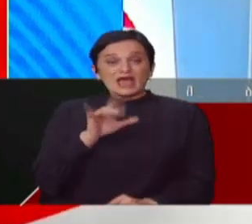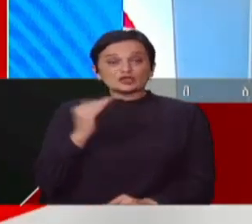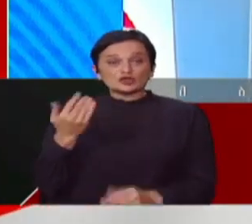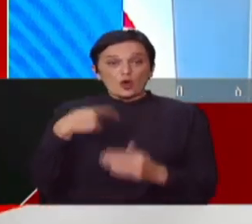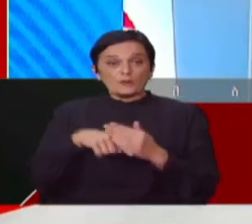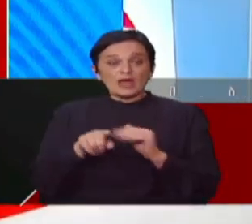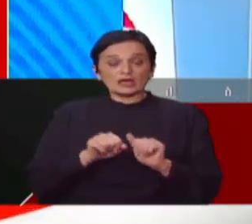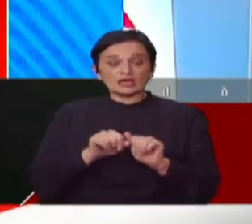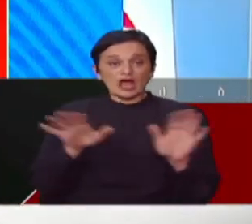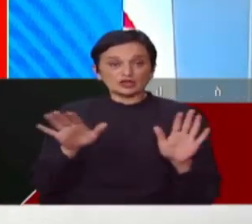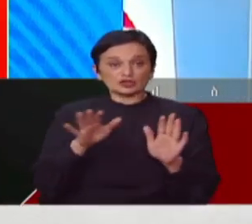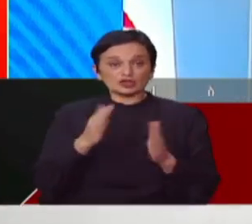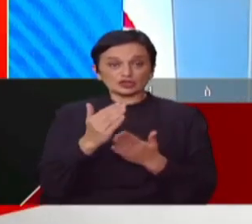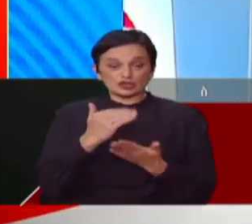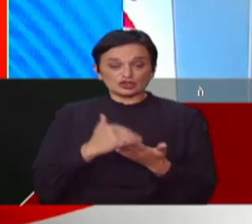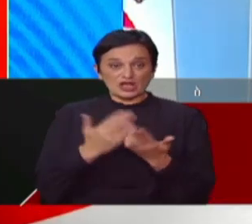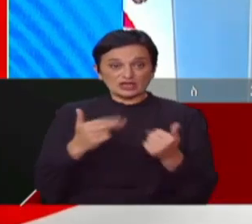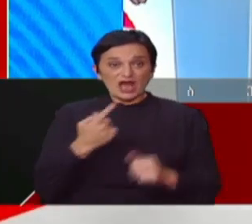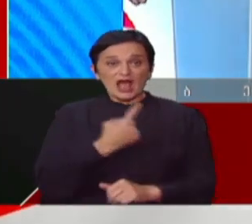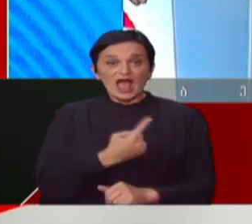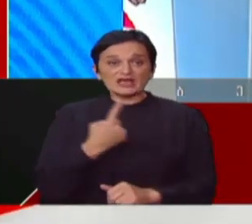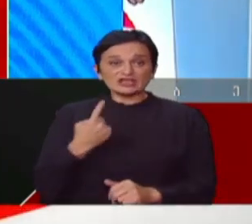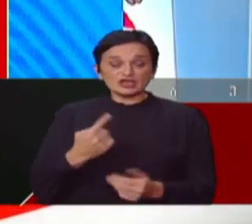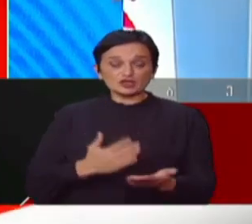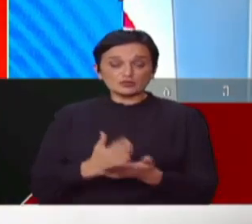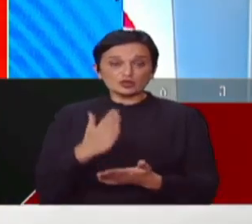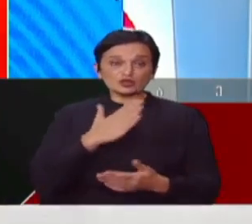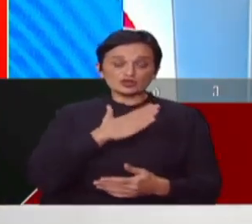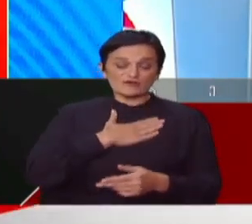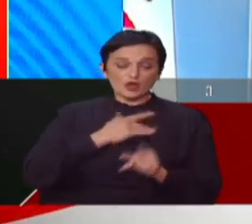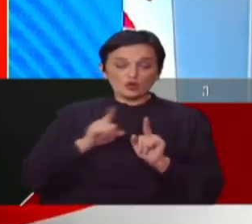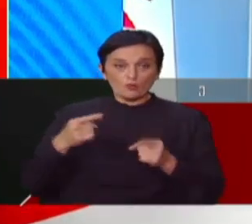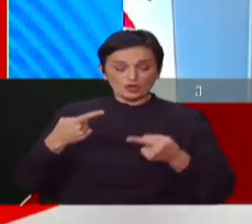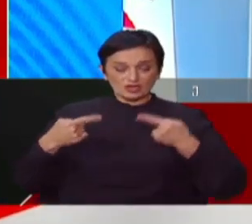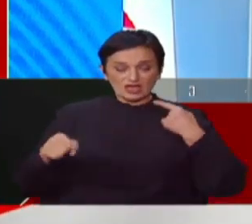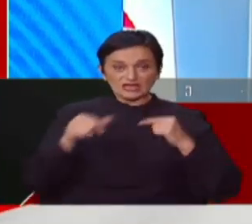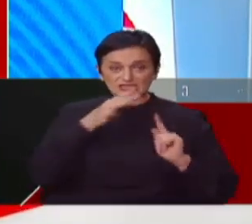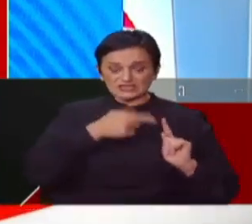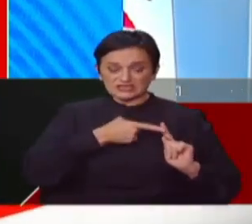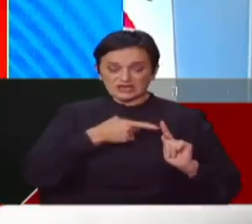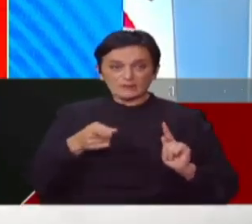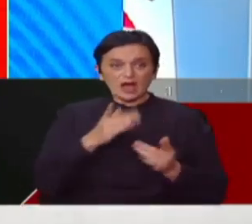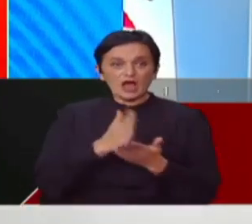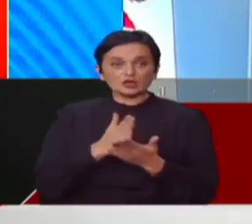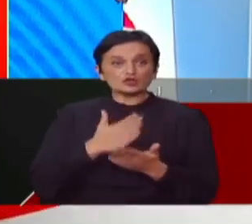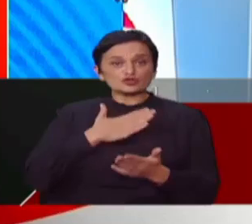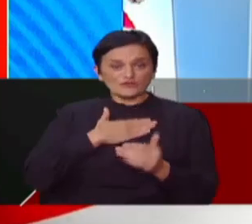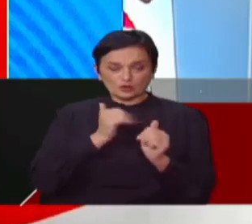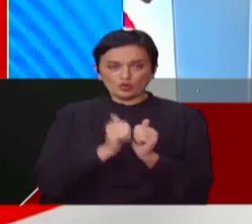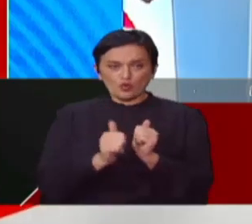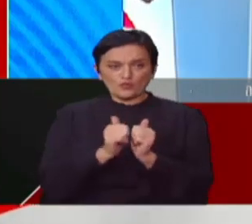кукнабули, что дага бис, агиареба, но это принципу лиган схоеба, что у нас оппозиция шорис, целям целя бискарного баше, аресис, ром, что у нас